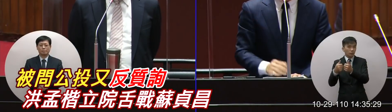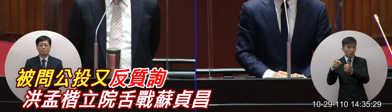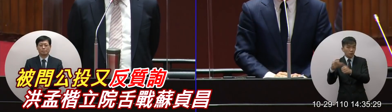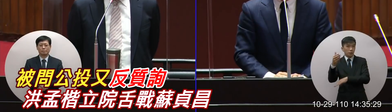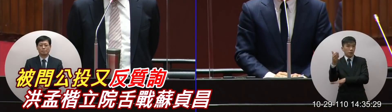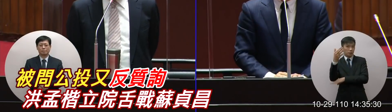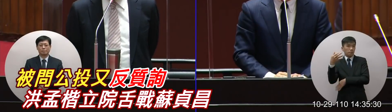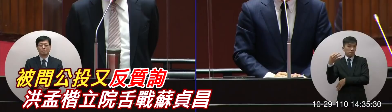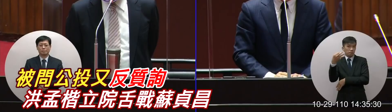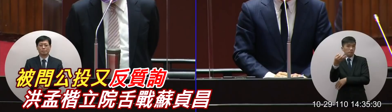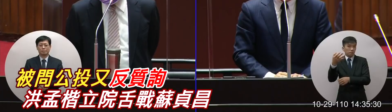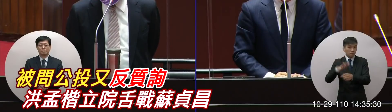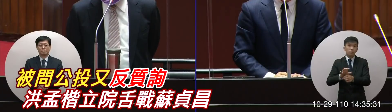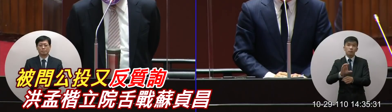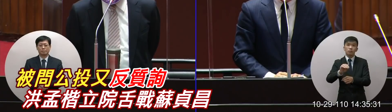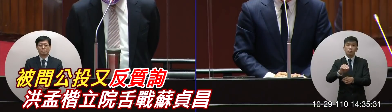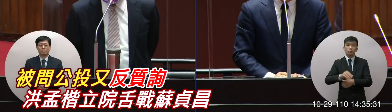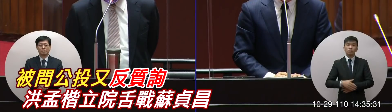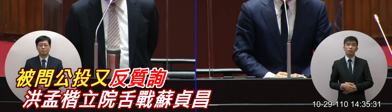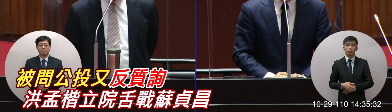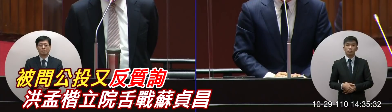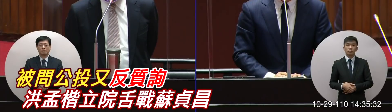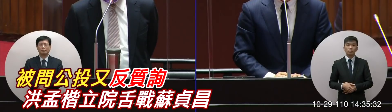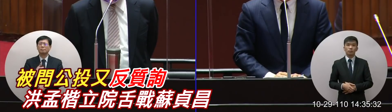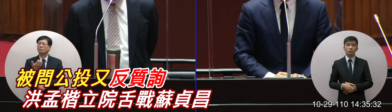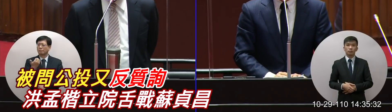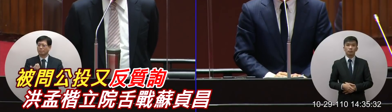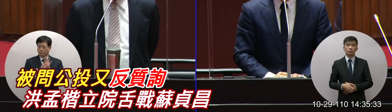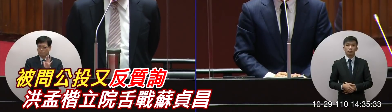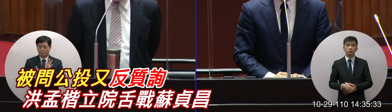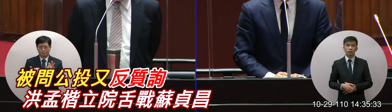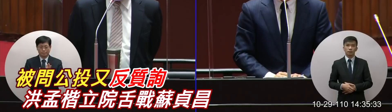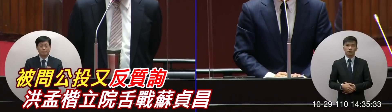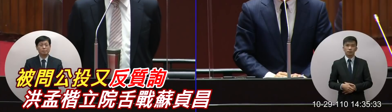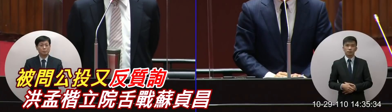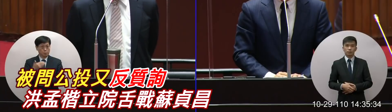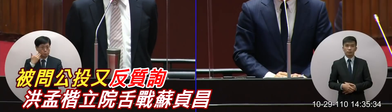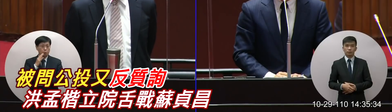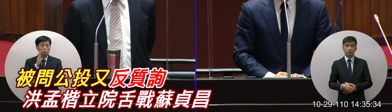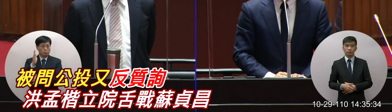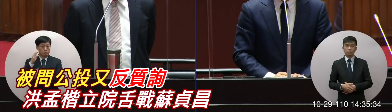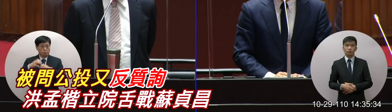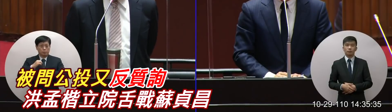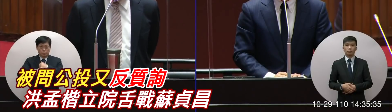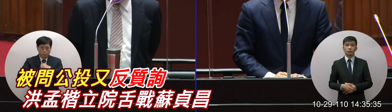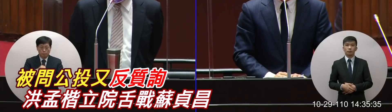预算？ 刚刚我已经说明，如果是政府办的活